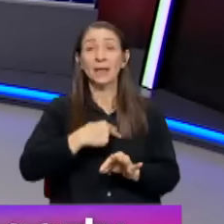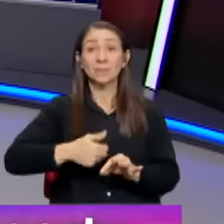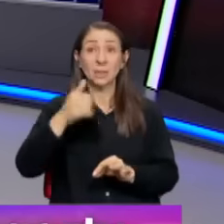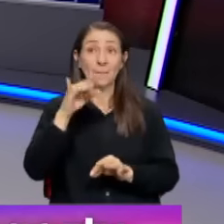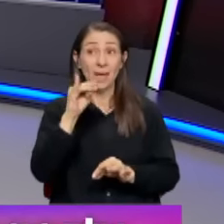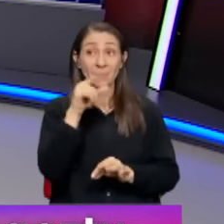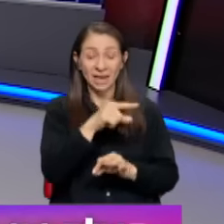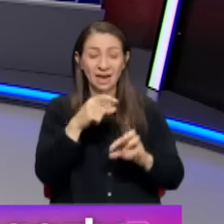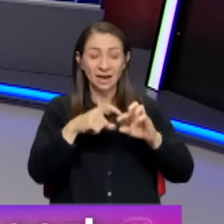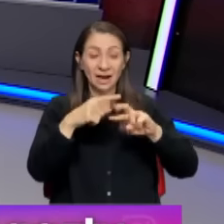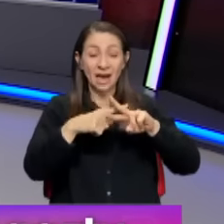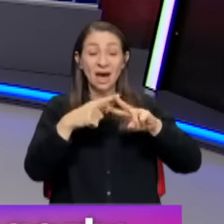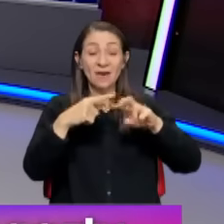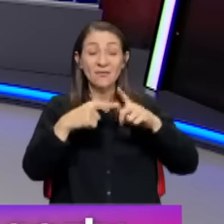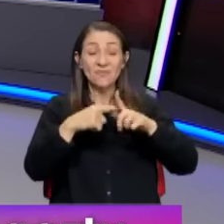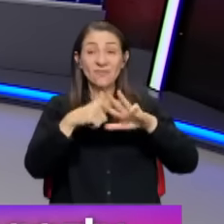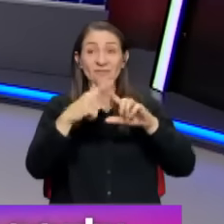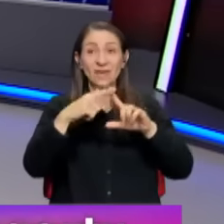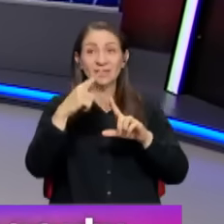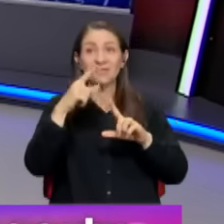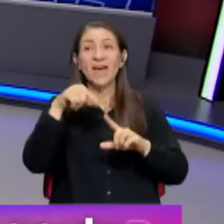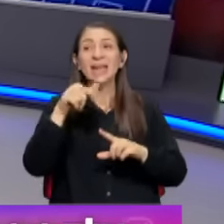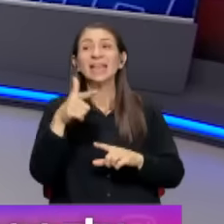MHP'li Rafet Vergili.